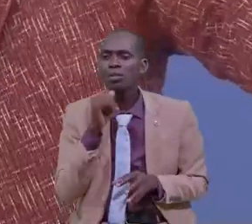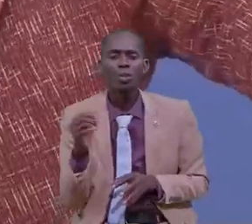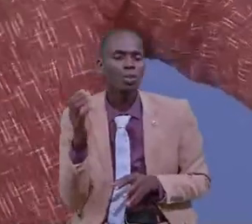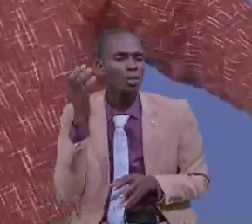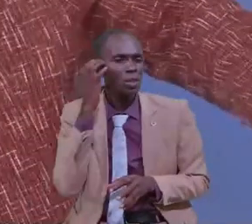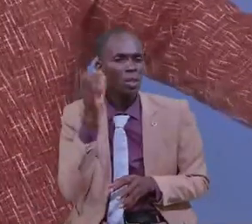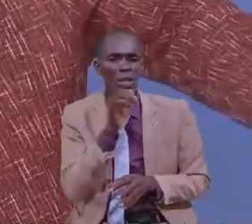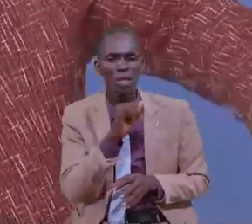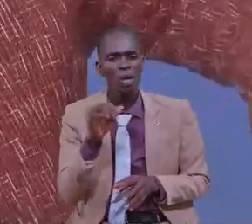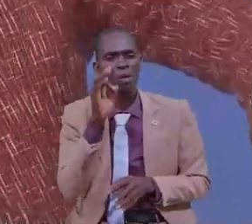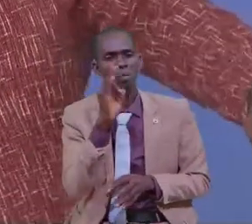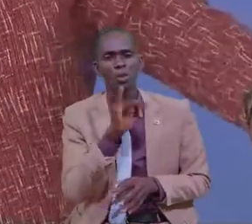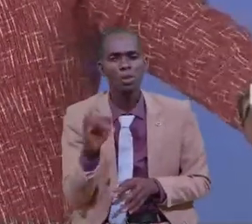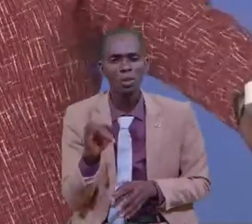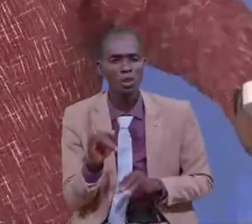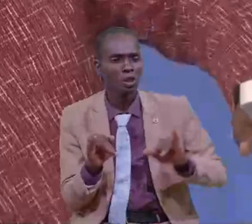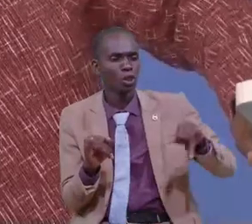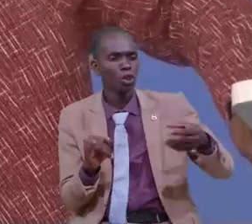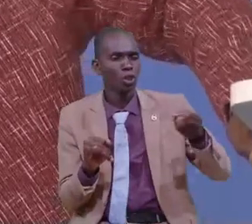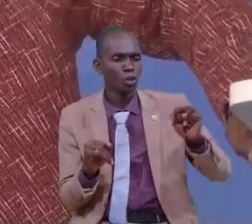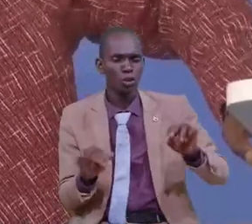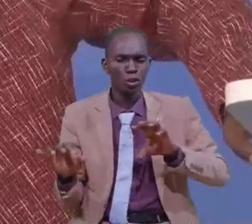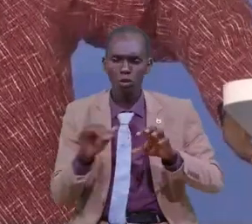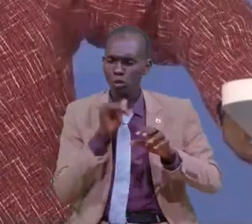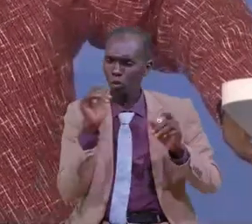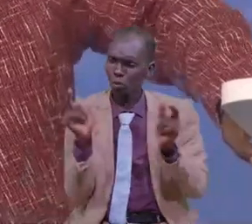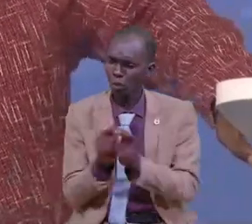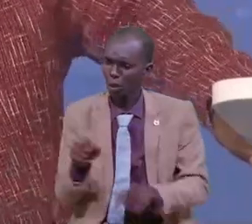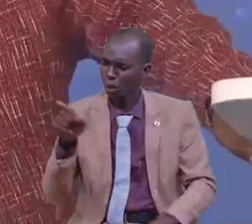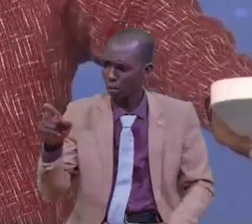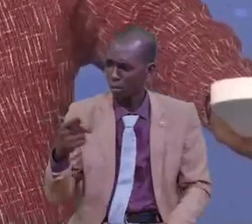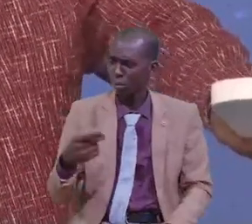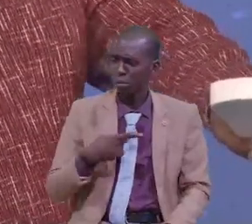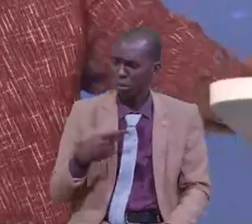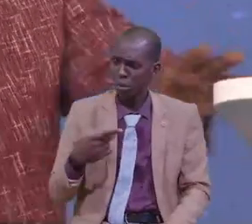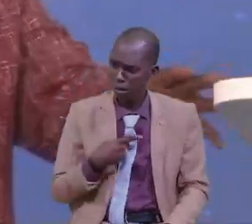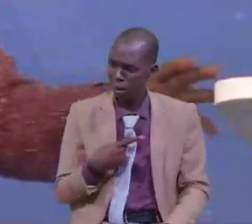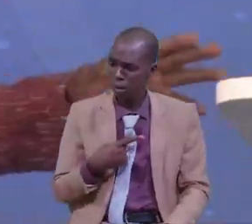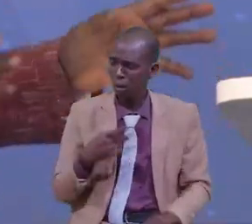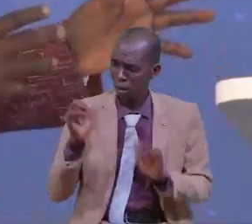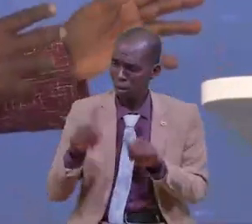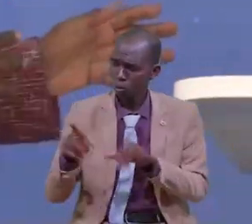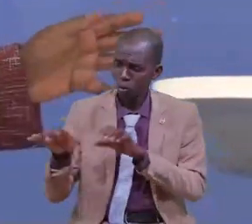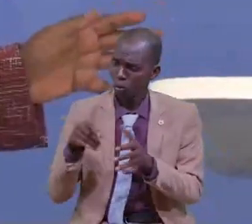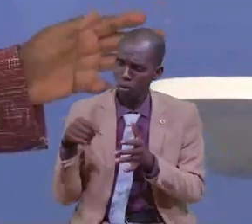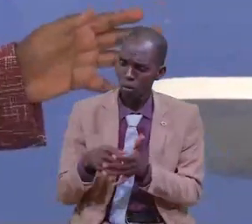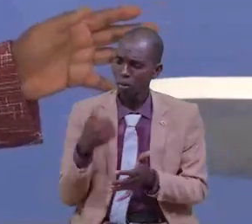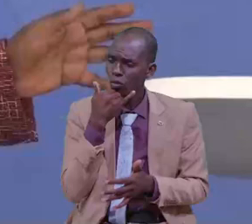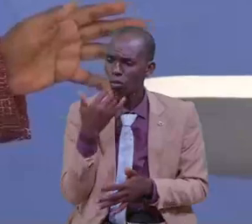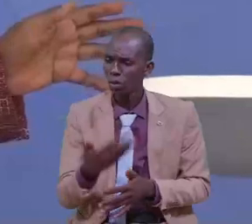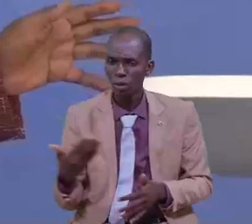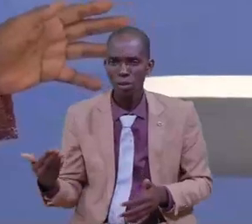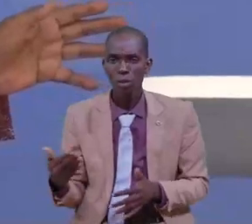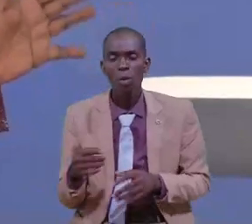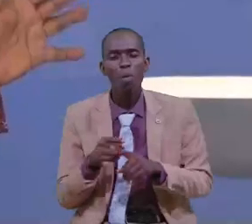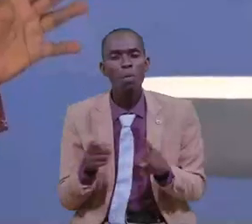Il n'a même pas écouté un sermon. Jean n'est pas venu me dire, Pierre, regarde ce que tu as fait. Jésus a